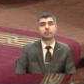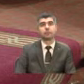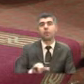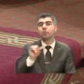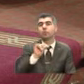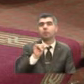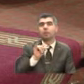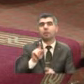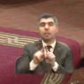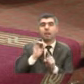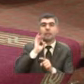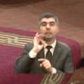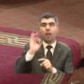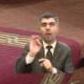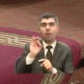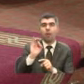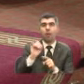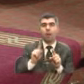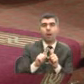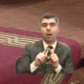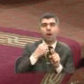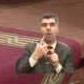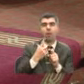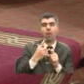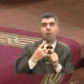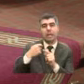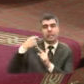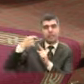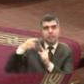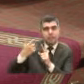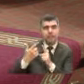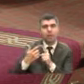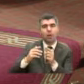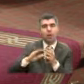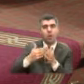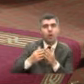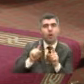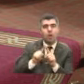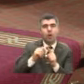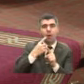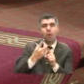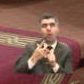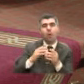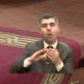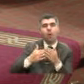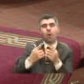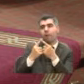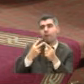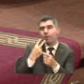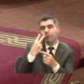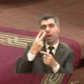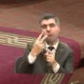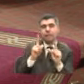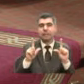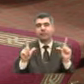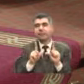الفنان هو الوحيد الذي لما تأتي الهموم في البيوت وفي الشوارع فيأتي الفنان ويطربونه. الفنان